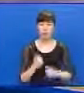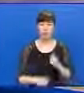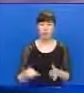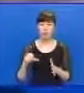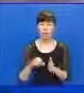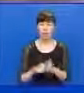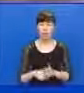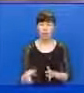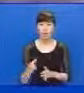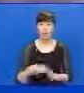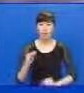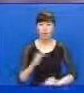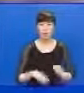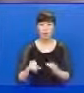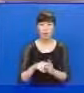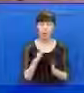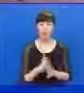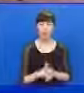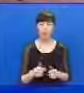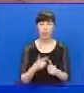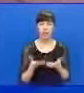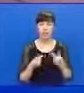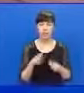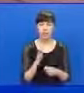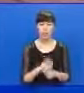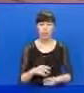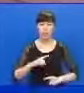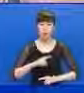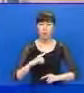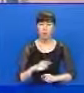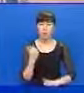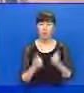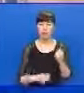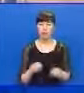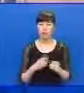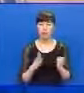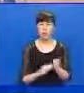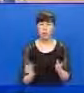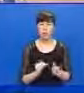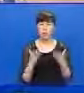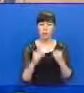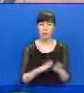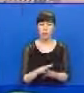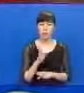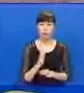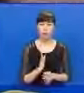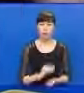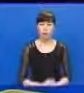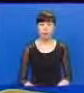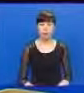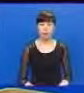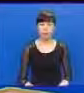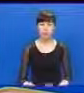үшін облыс құрамасына мүше болып алынатын болады. Ақтық сындағы бәсекелер 19 ақпан күні өтеді.